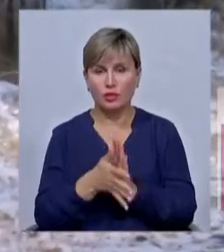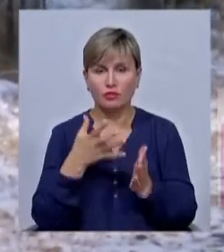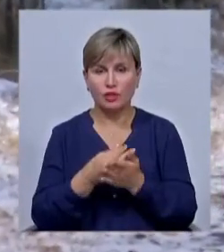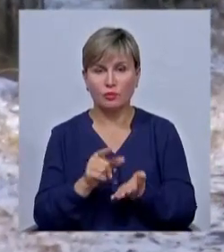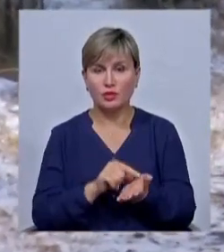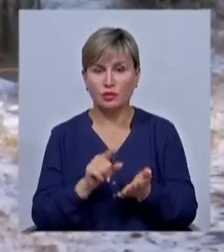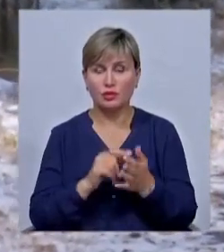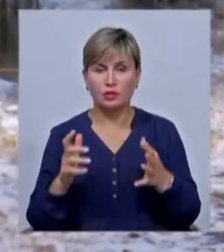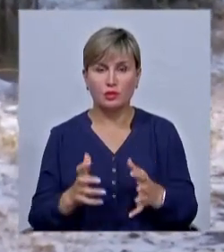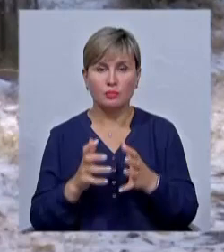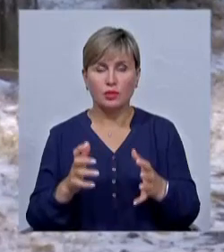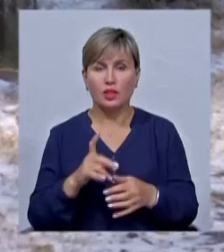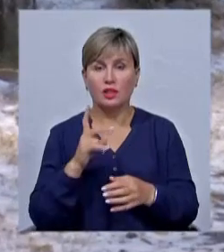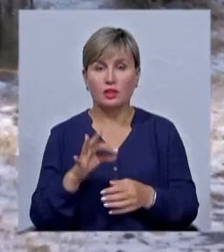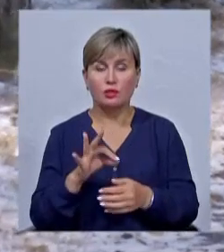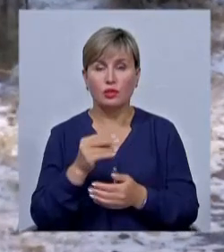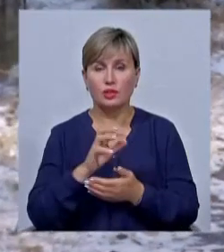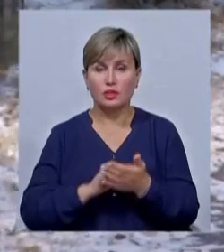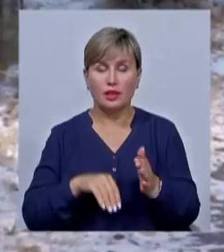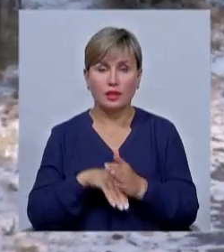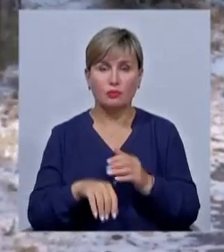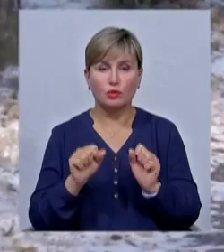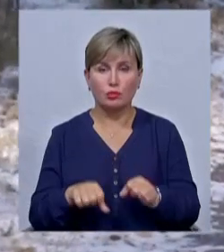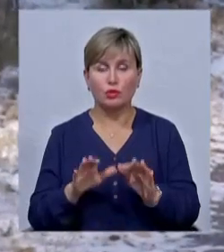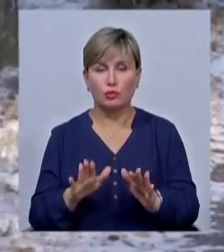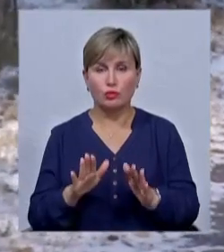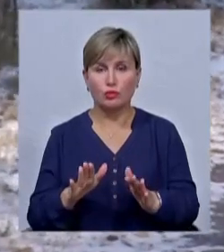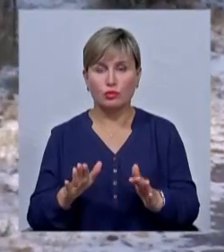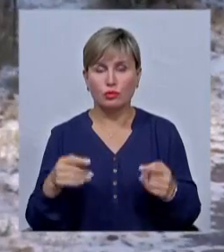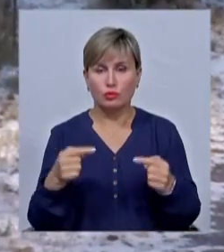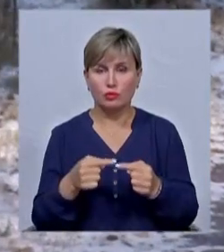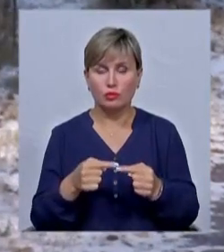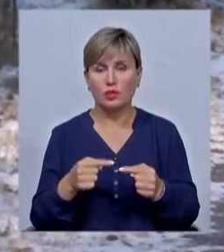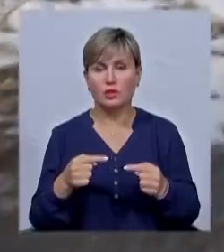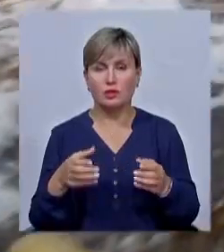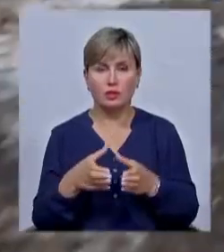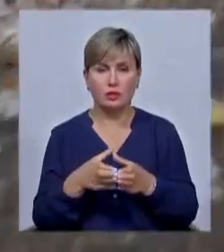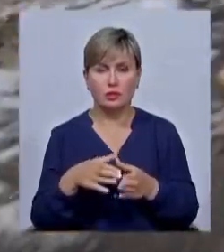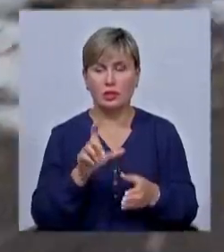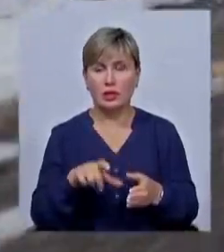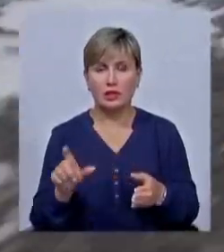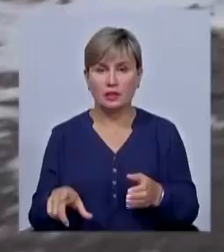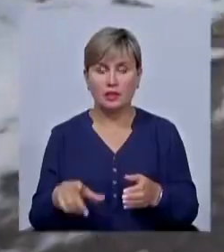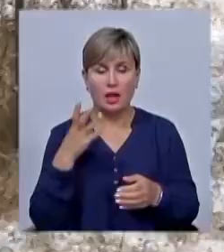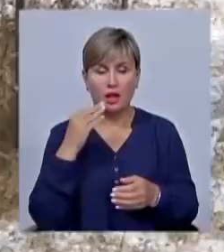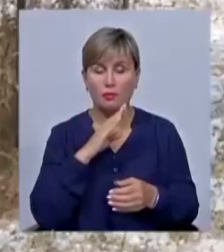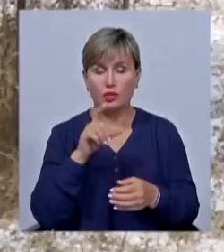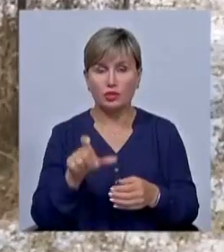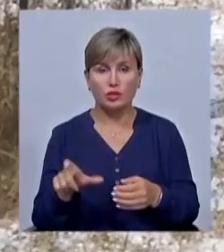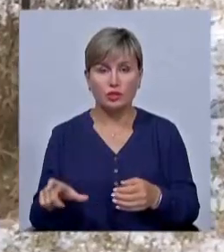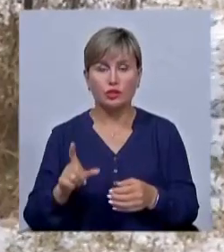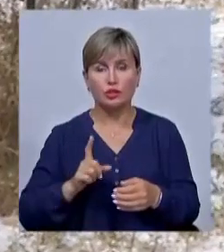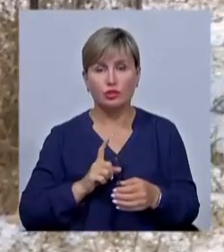пенсионные сбережения однако и снять накопление сможет только определенная категория граждан алматинка golf r ярмухаметова